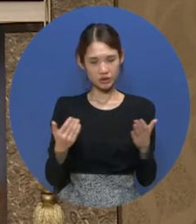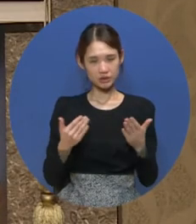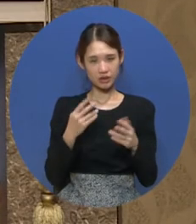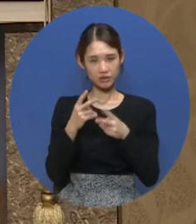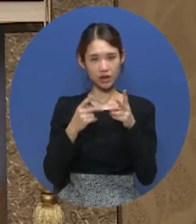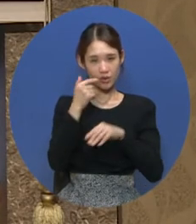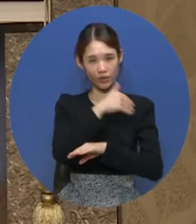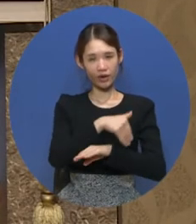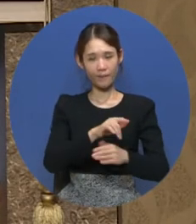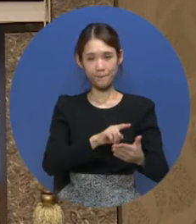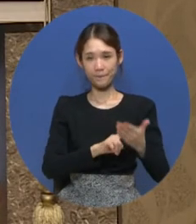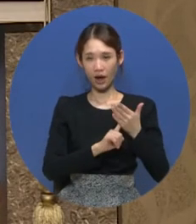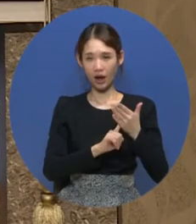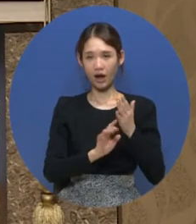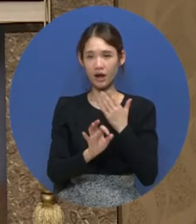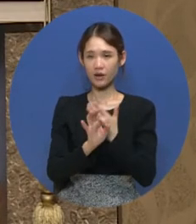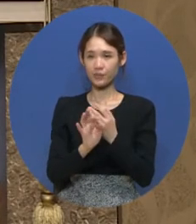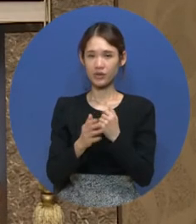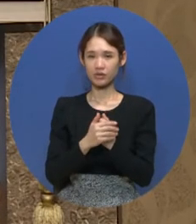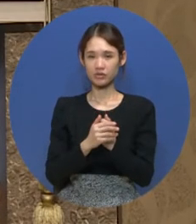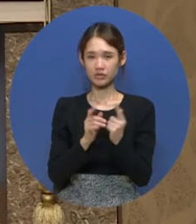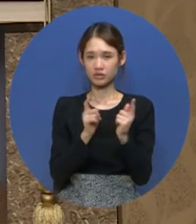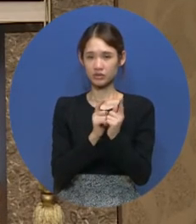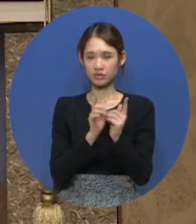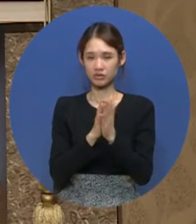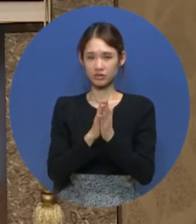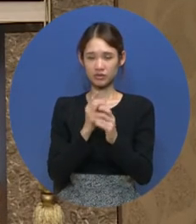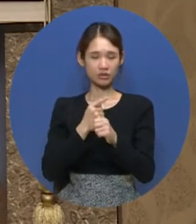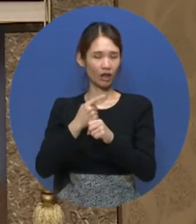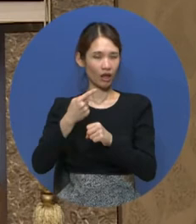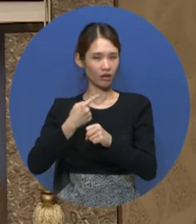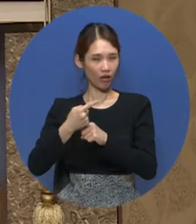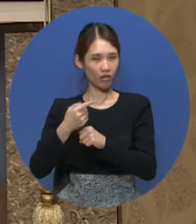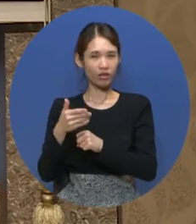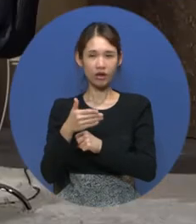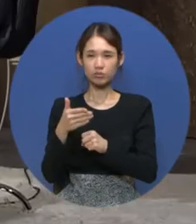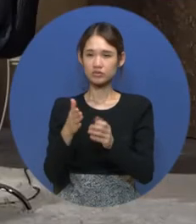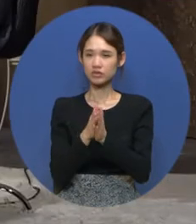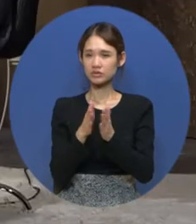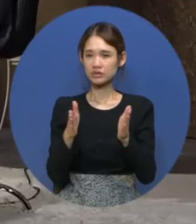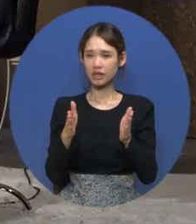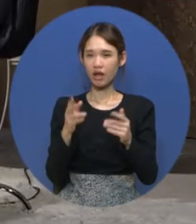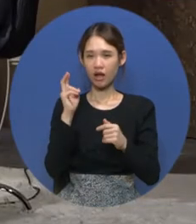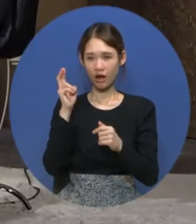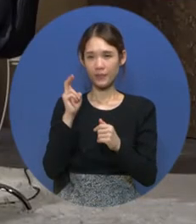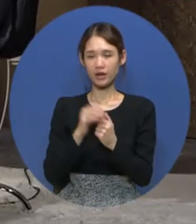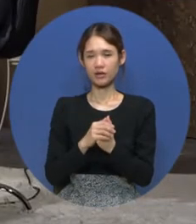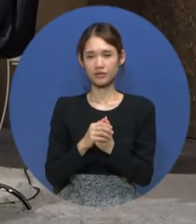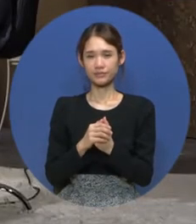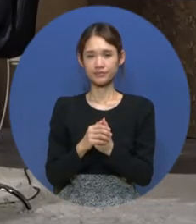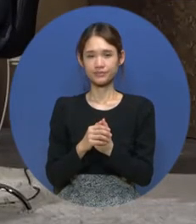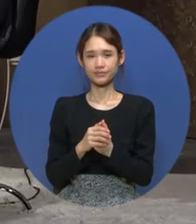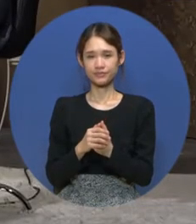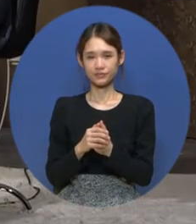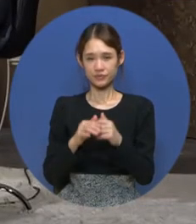사업계획에 나오면 은 우리가 실질적으로 내면서 부터 시행 한 거 좀 생각되어 있습니다 4 2 전체 사회에 도움이